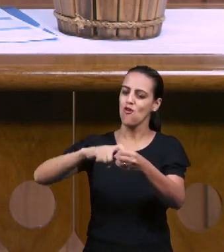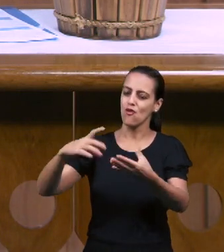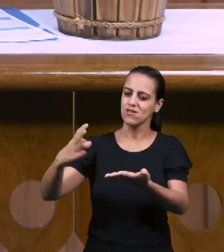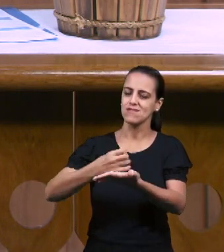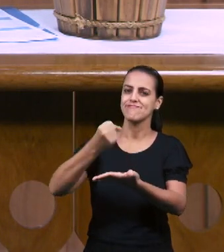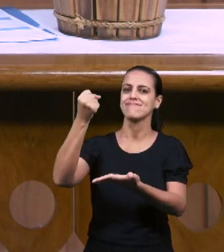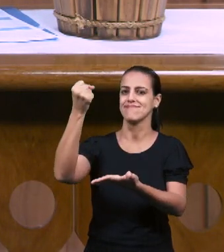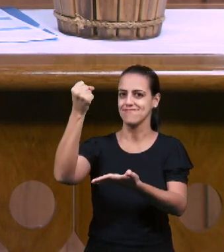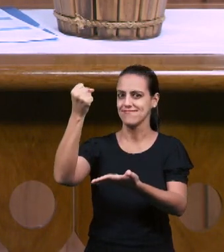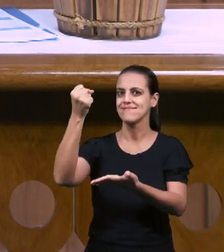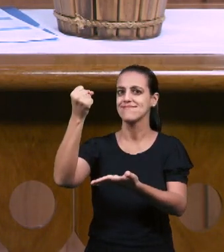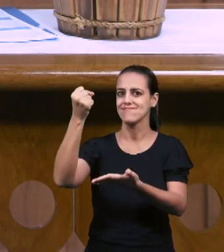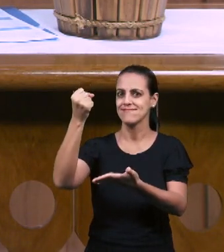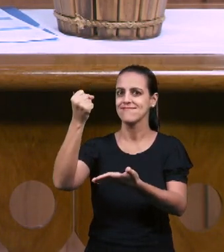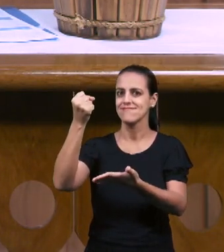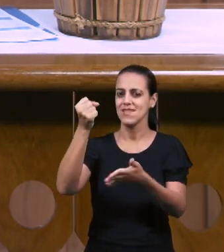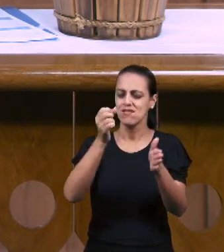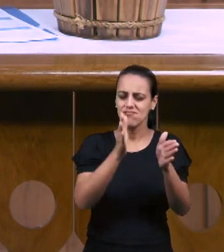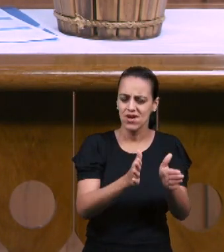l'Église.